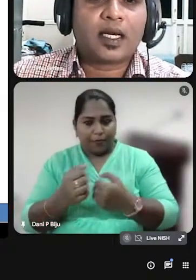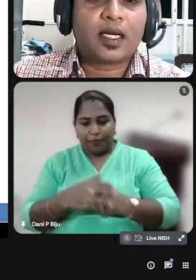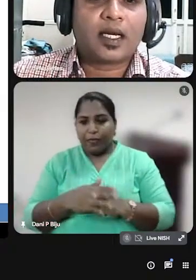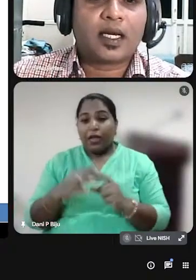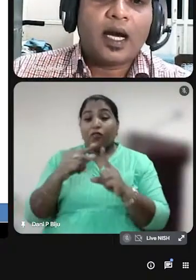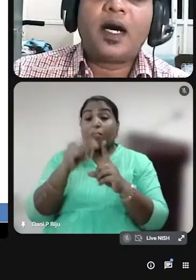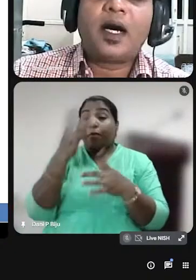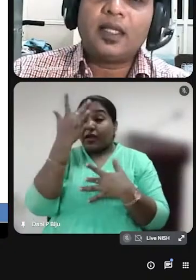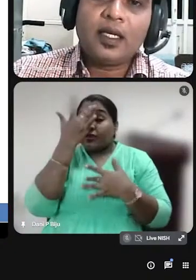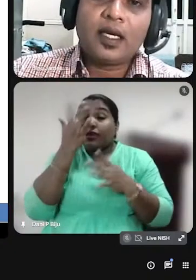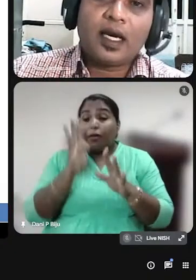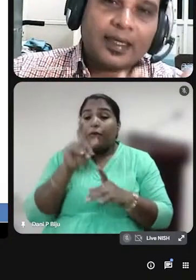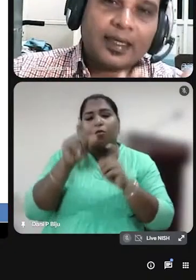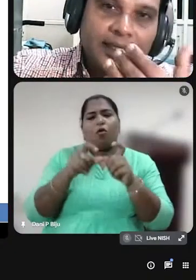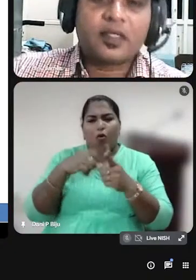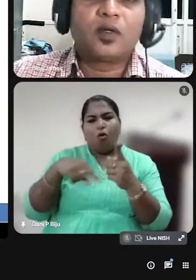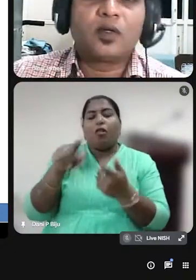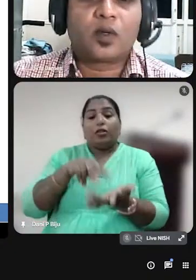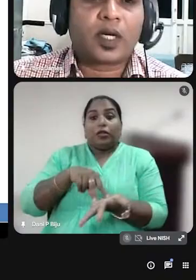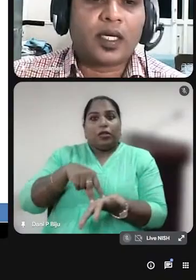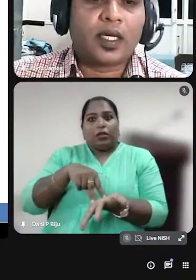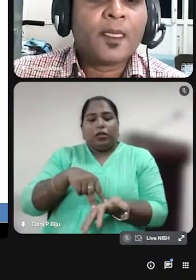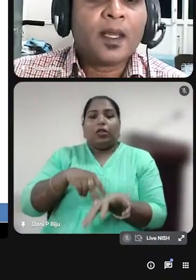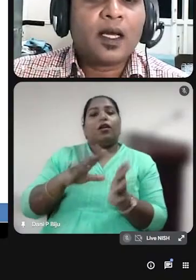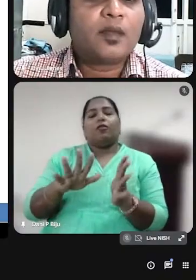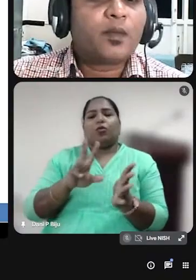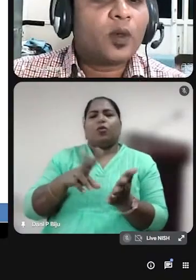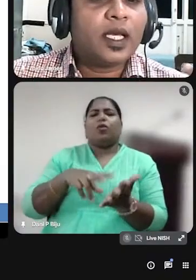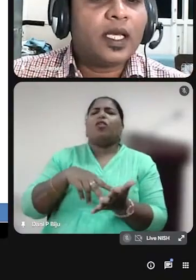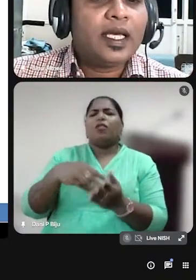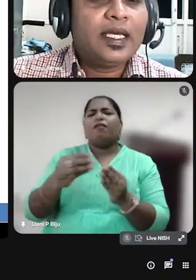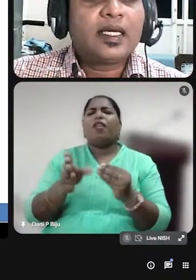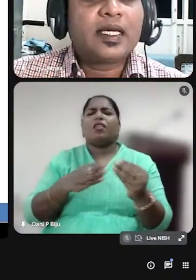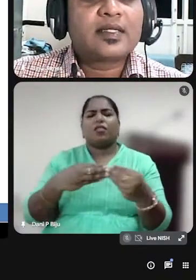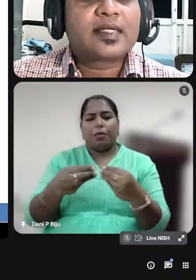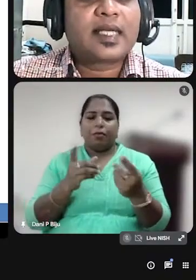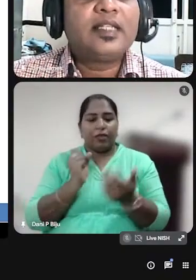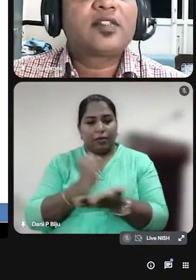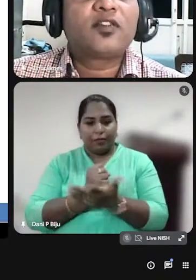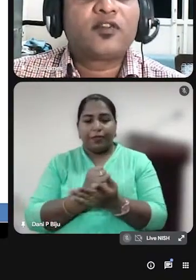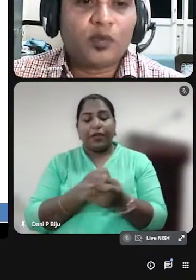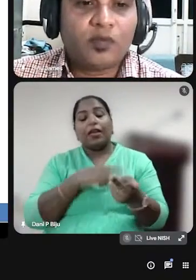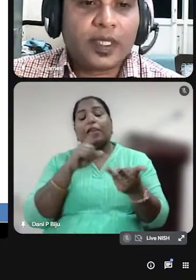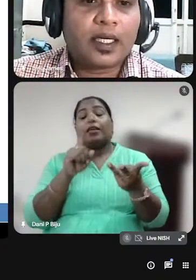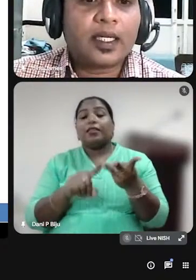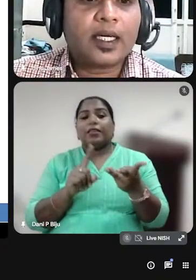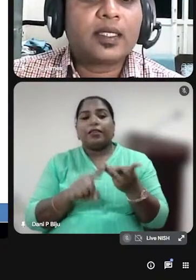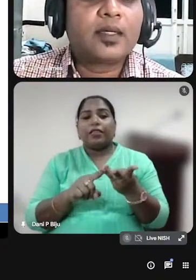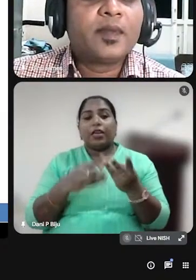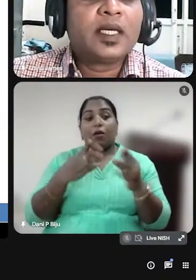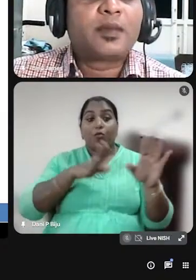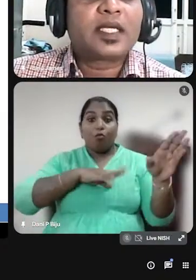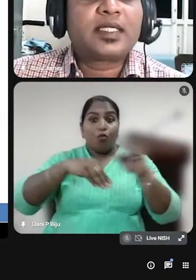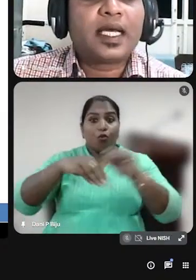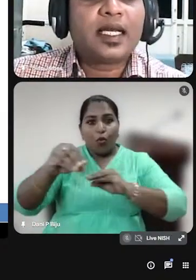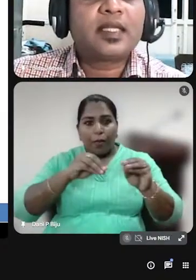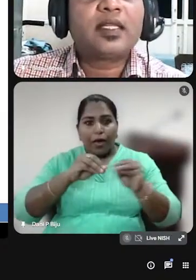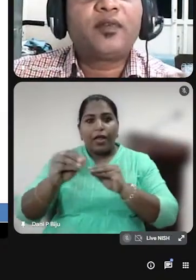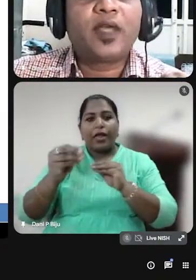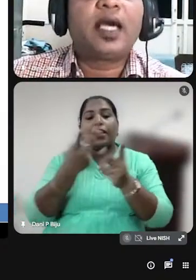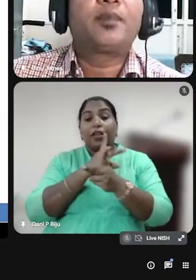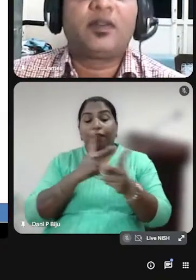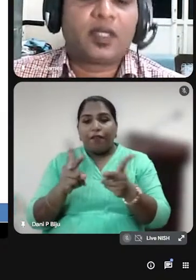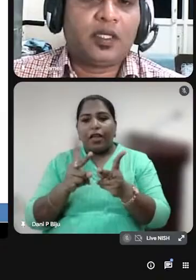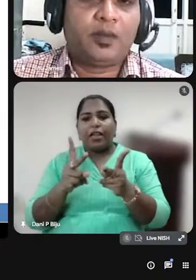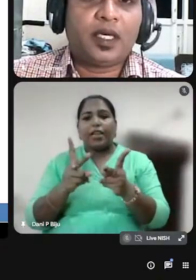ആൾക്കാർ. അപ്പൊ അതിനെ, ആ ടൈറ്റ്നെസ്സിനെ ഒന്ന് കുറയ്ക്കുക. അതുപോലെ ഇൻക്രീസ് ദ സൈസ് ഓഫ് മൂവ്മെന്റ്, അതായത് നമ്മുടെ